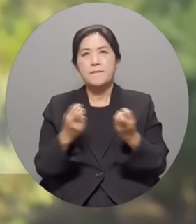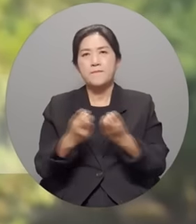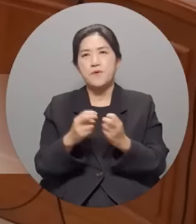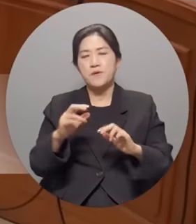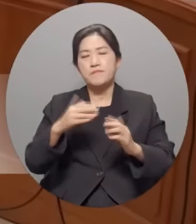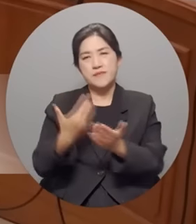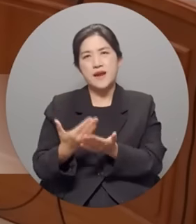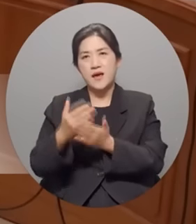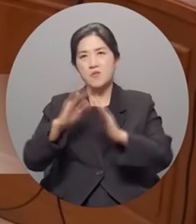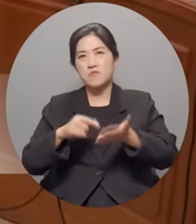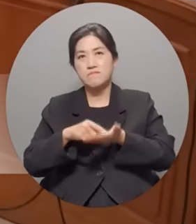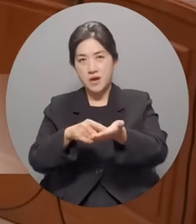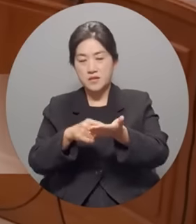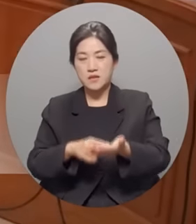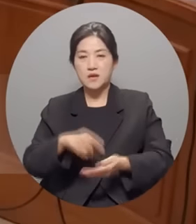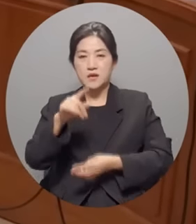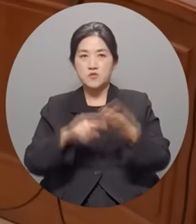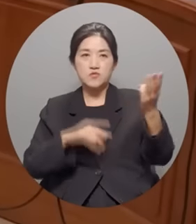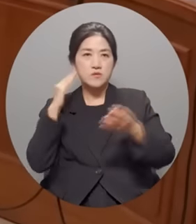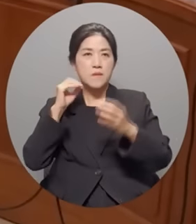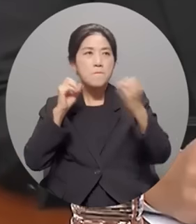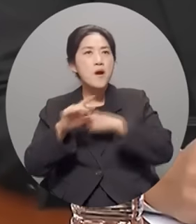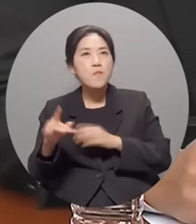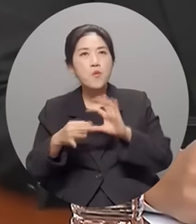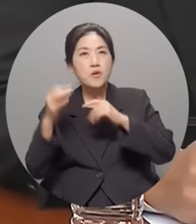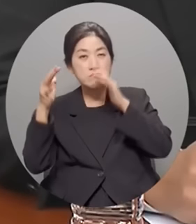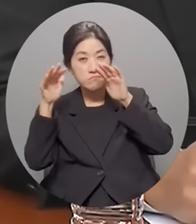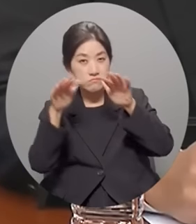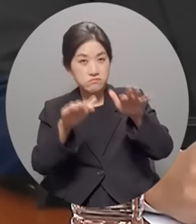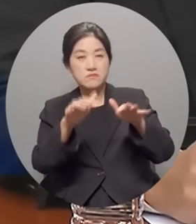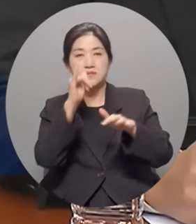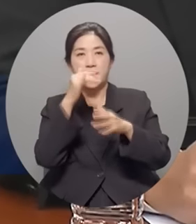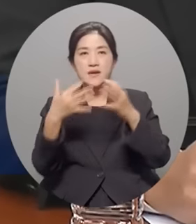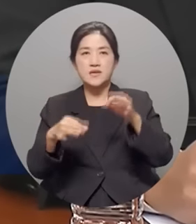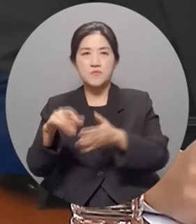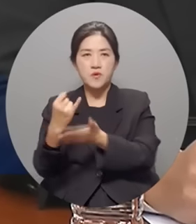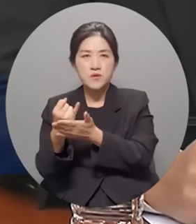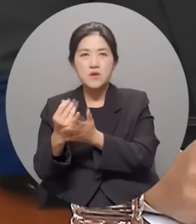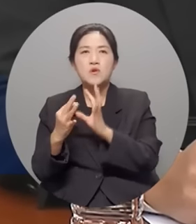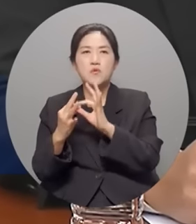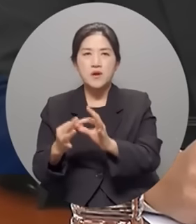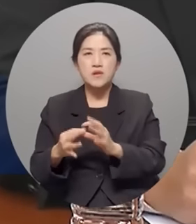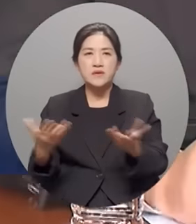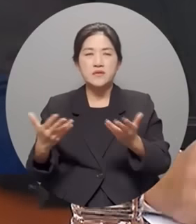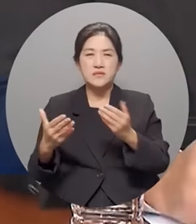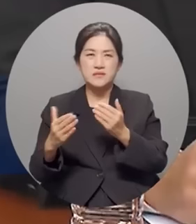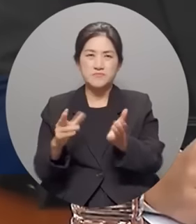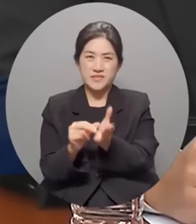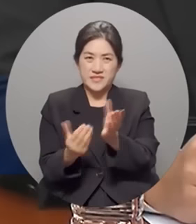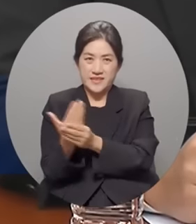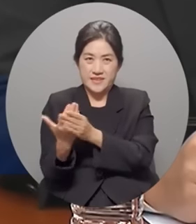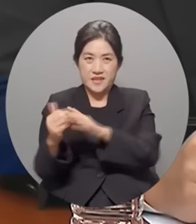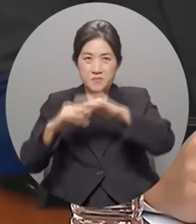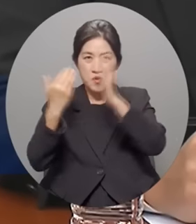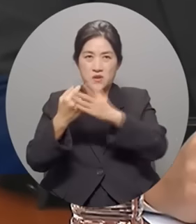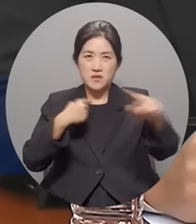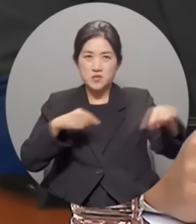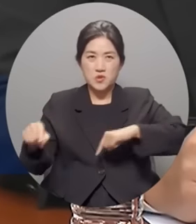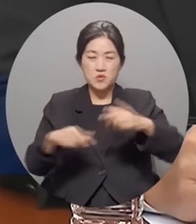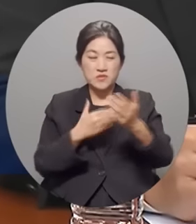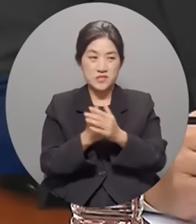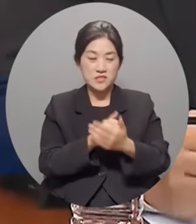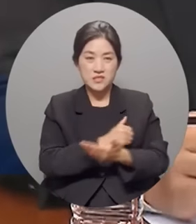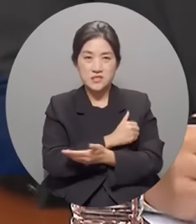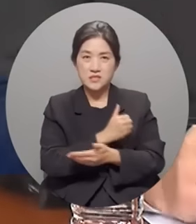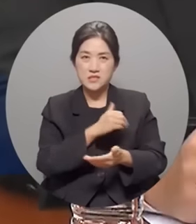대통의 변에 관심이 쏠 사 관 일들로 모든 정치 이슈가 덮히는